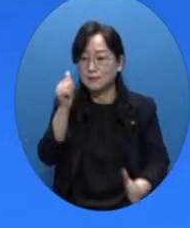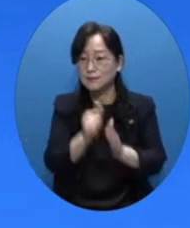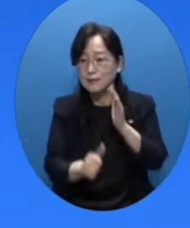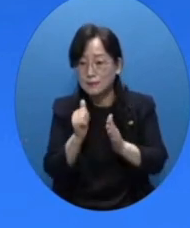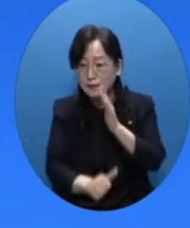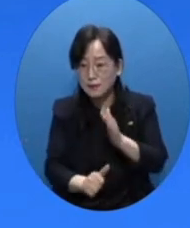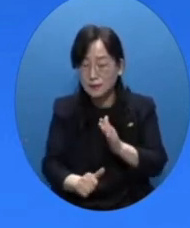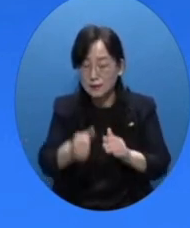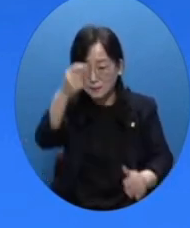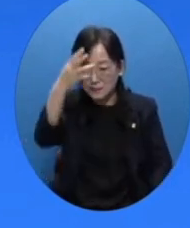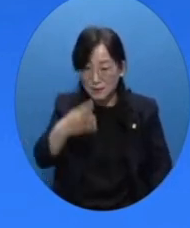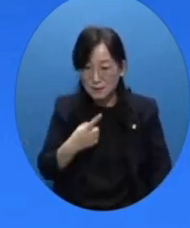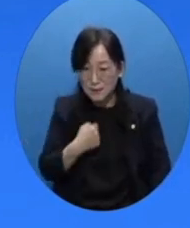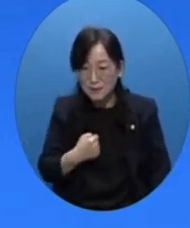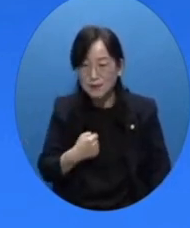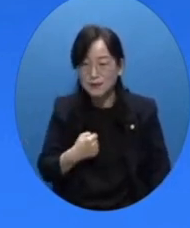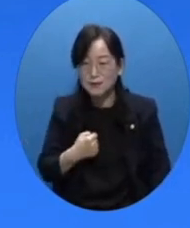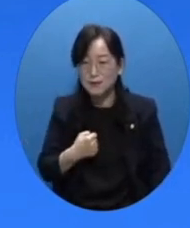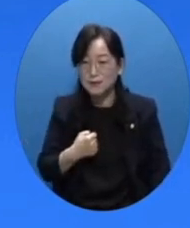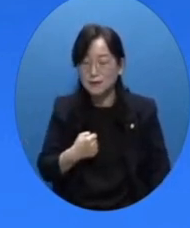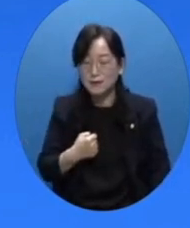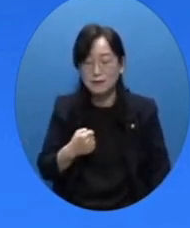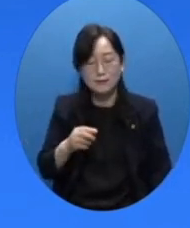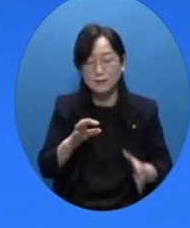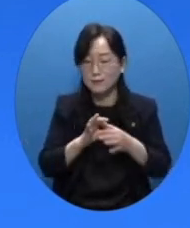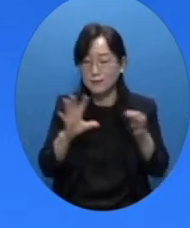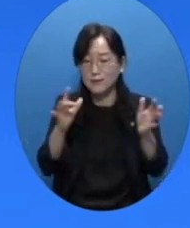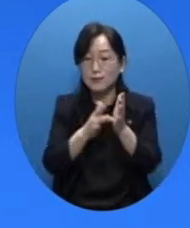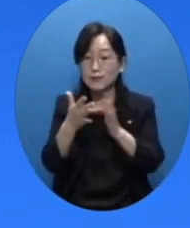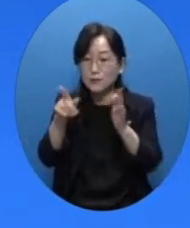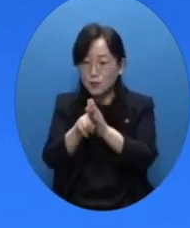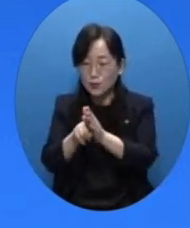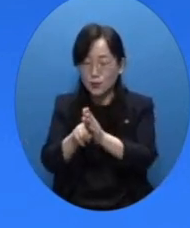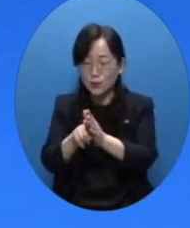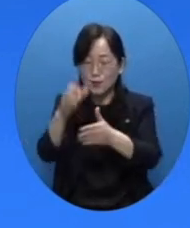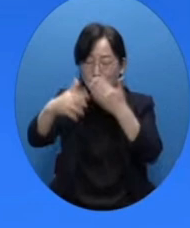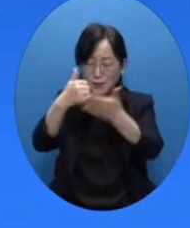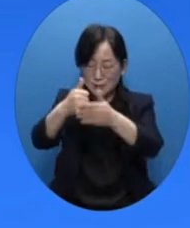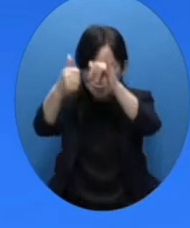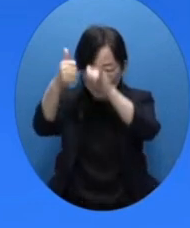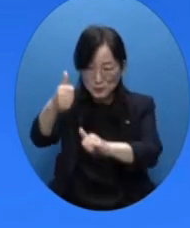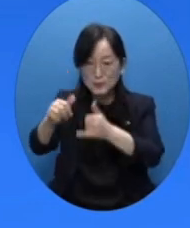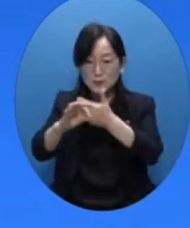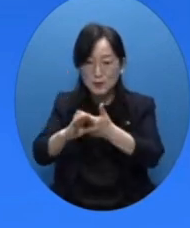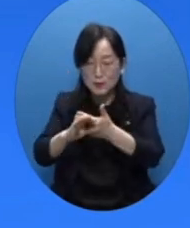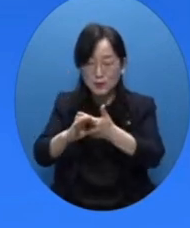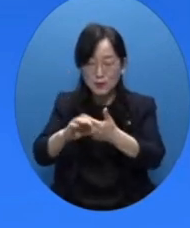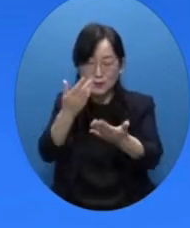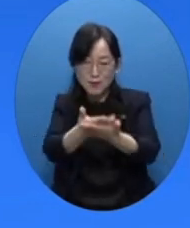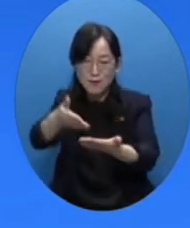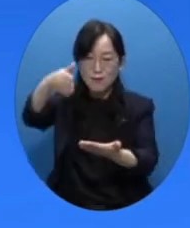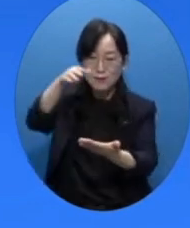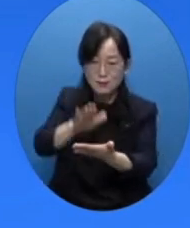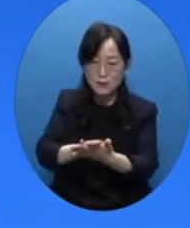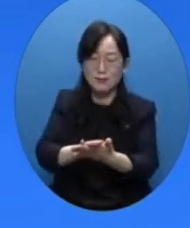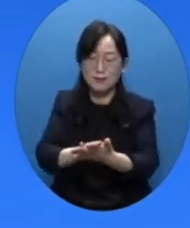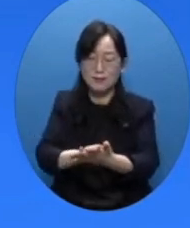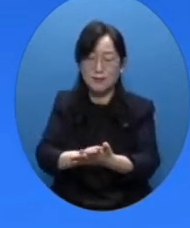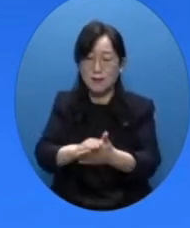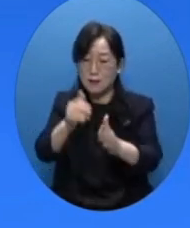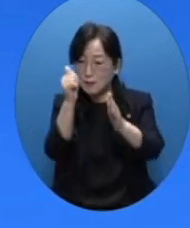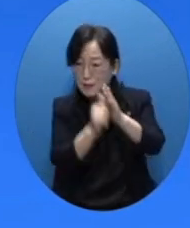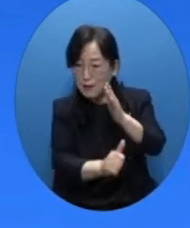살았다고 할지라도 예수 믿고 하나님을 섬김 안 하면 우리 인생 역전 되어서 실패